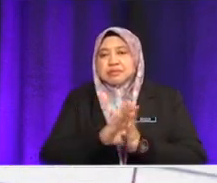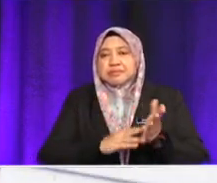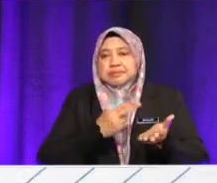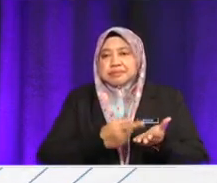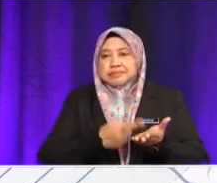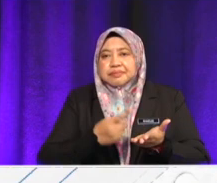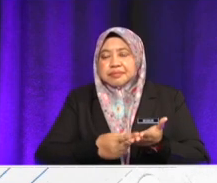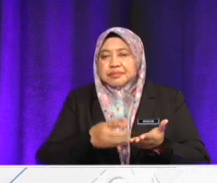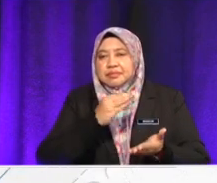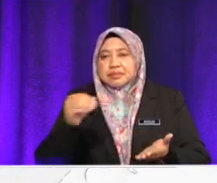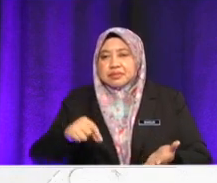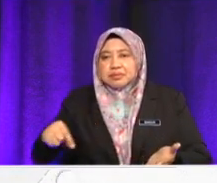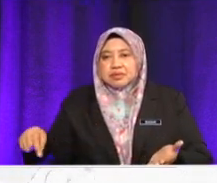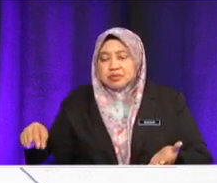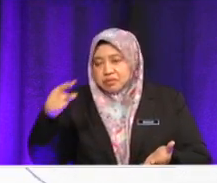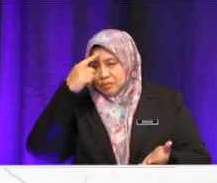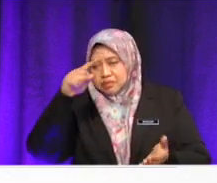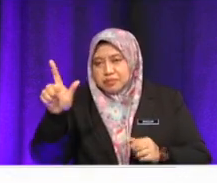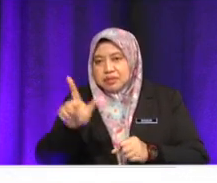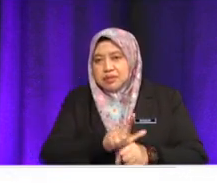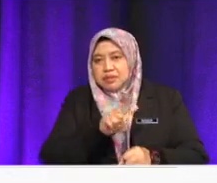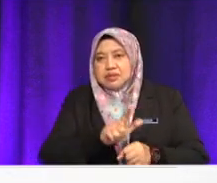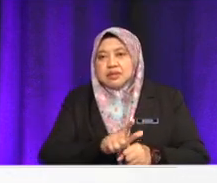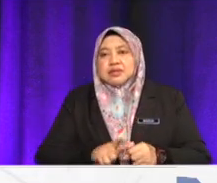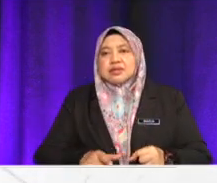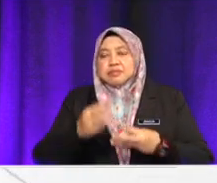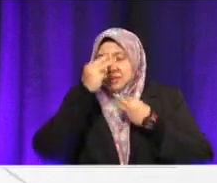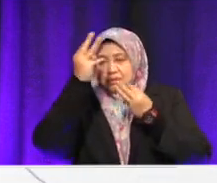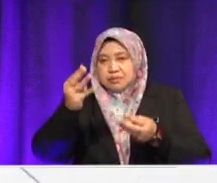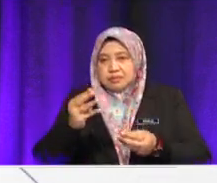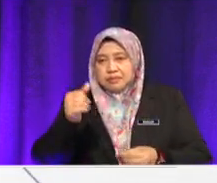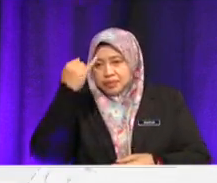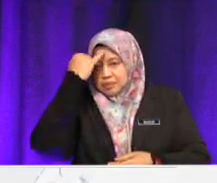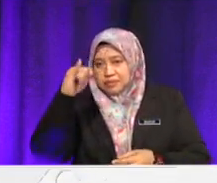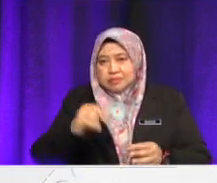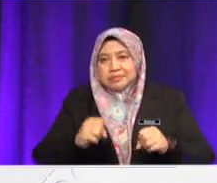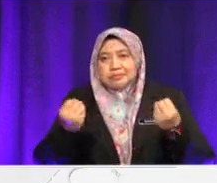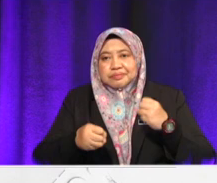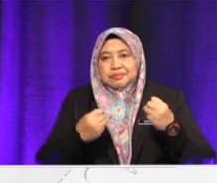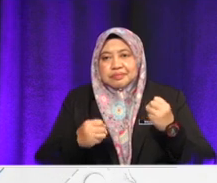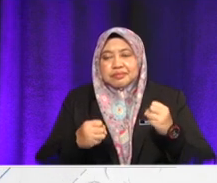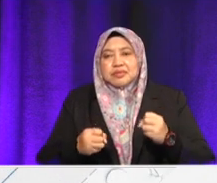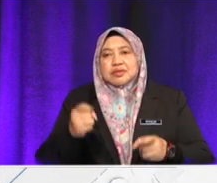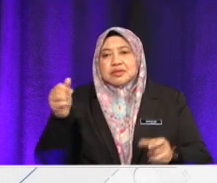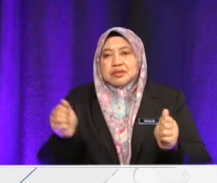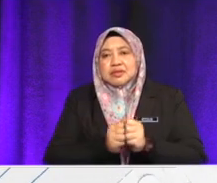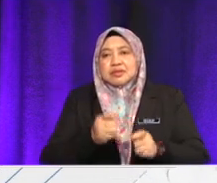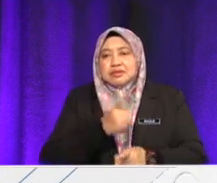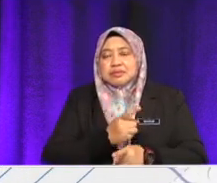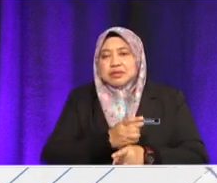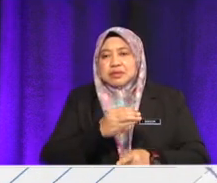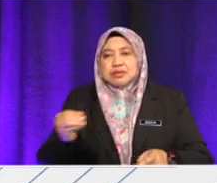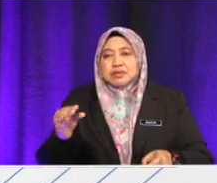menulis untuk melengkapkan maklumat diri tokoh sukan dalam berbagai bahan dengan betul dan tepat